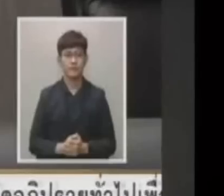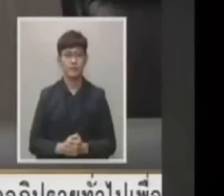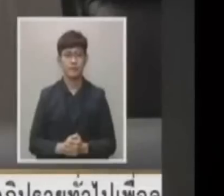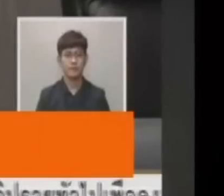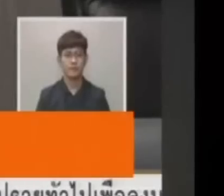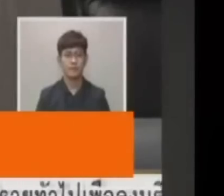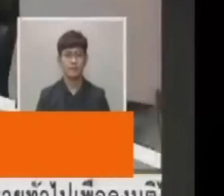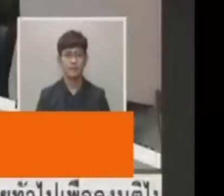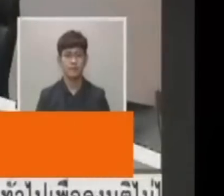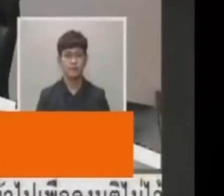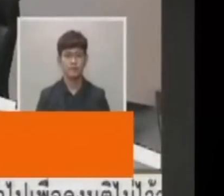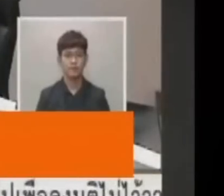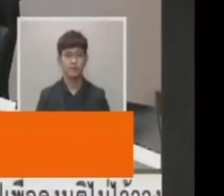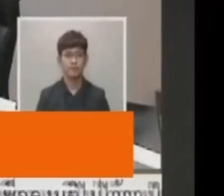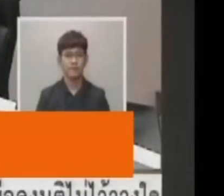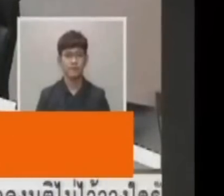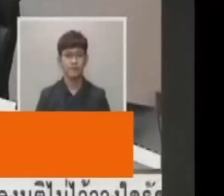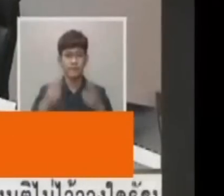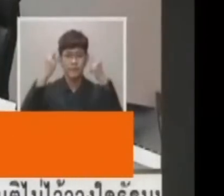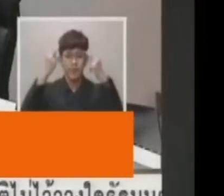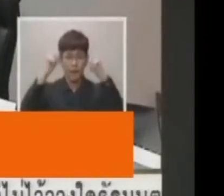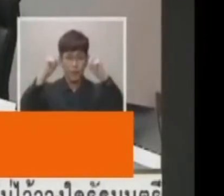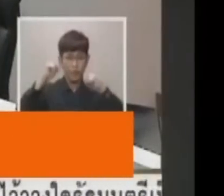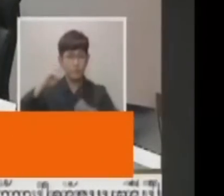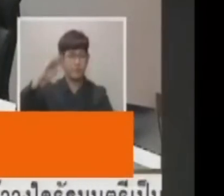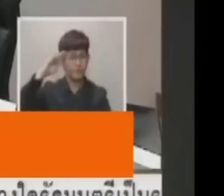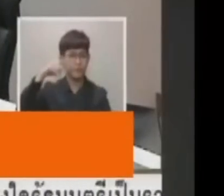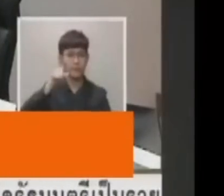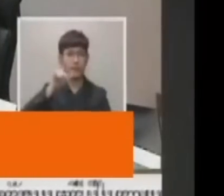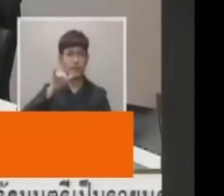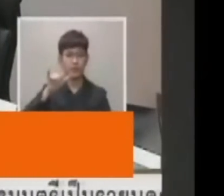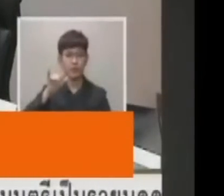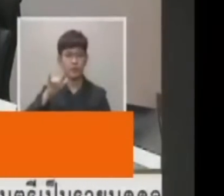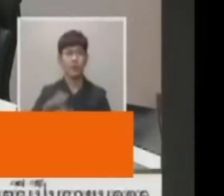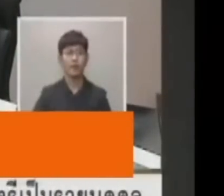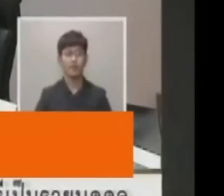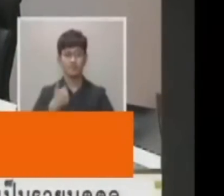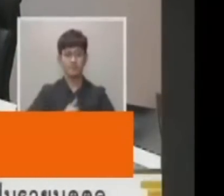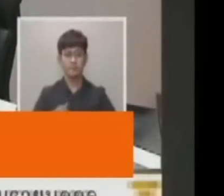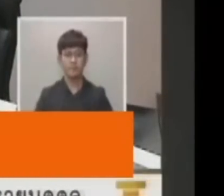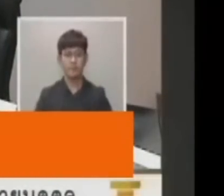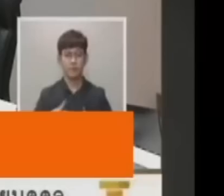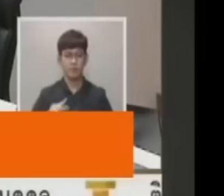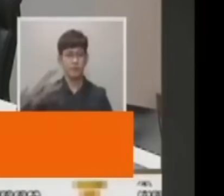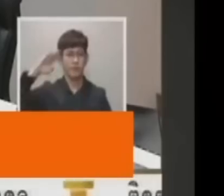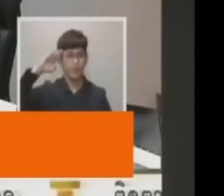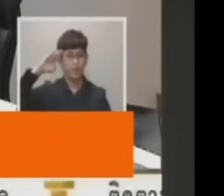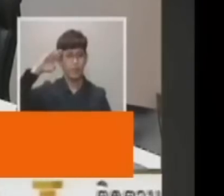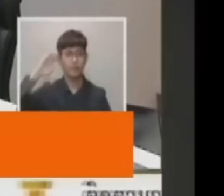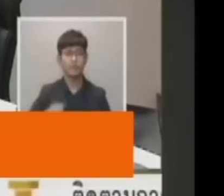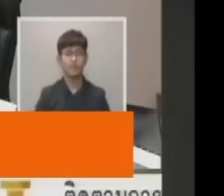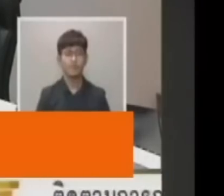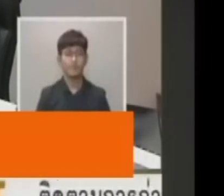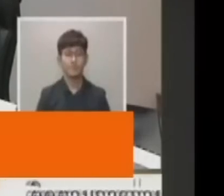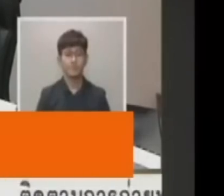ทยเอกประยุทธ์จันทร์โอชานายกรัฐมนตรีและรัฐมนตรีว่าการกระทรวงมหาดไทยและกระทรวงกลาโห